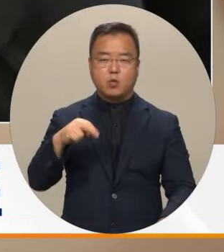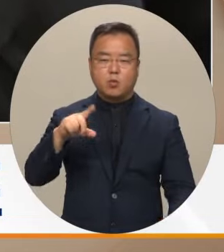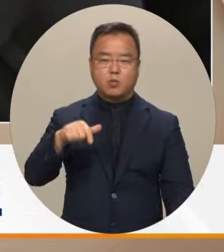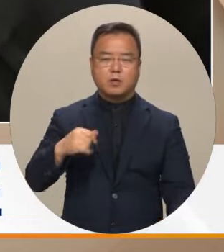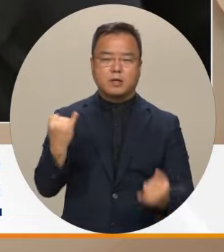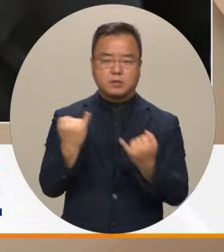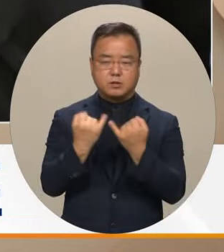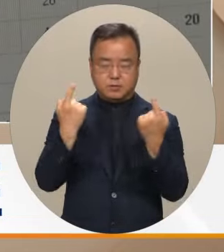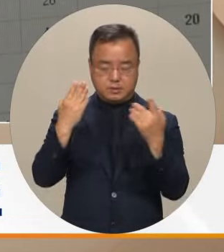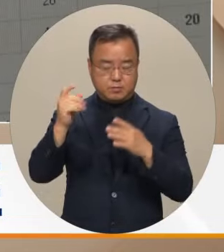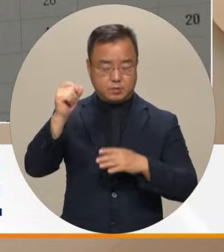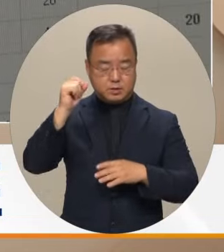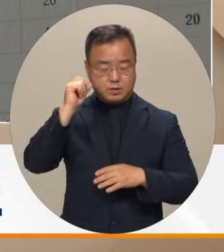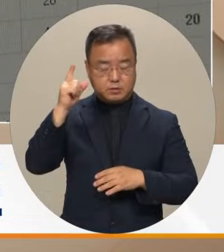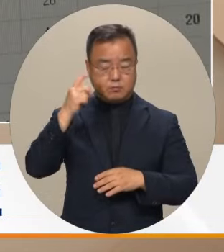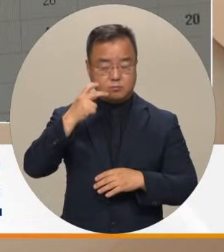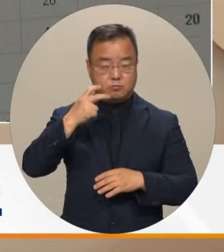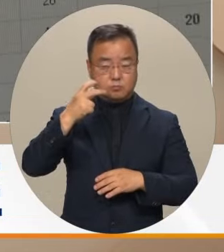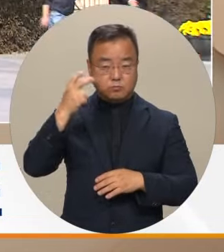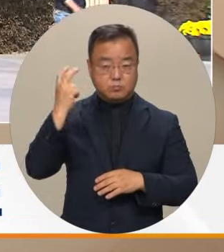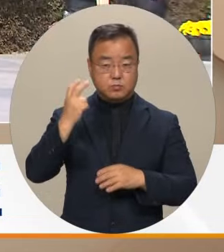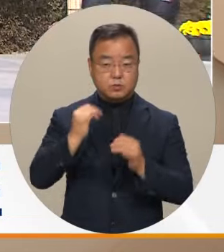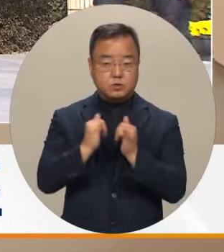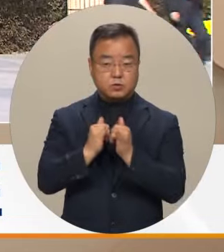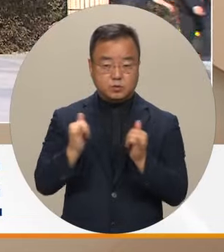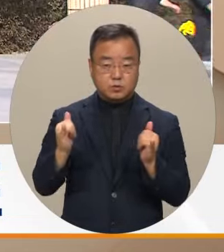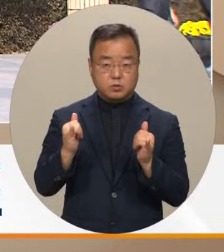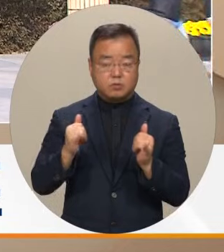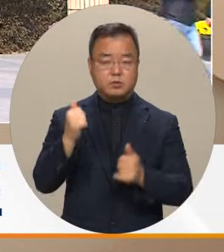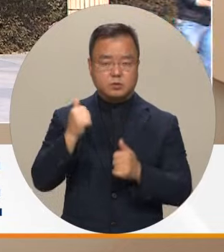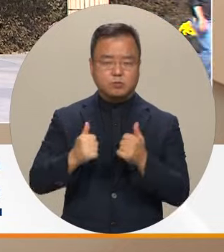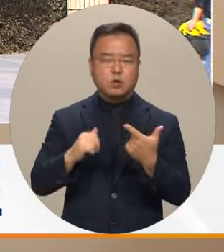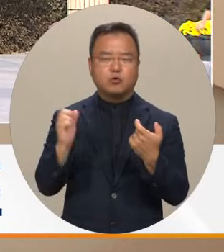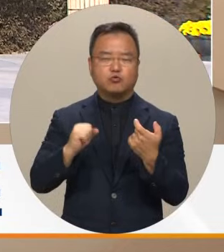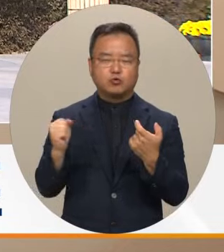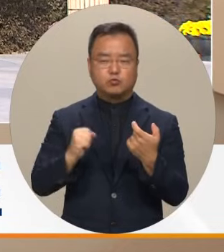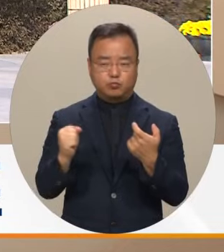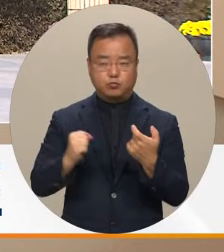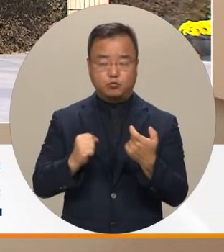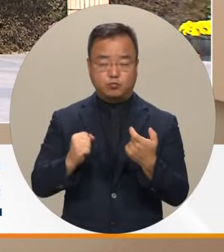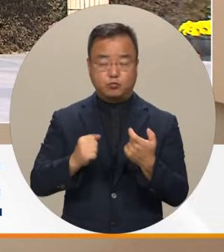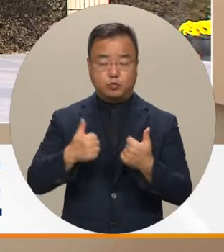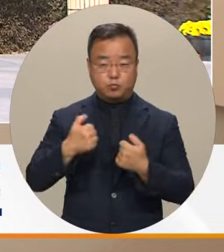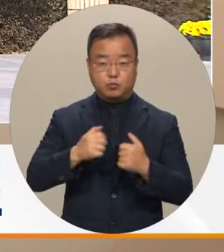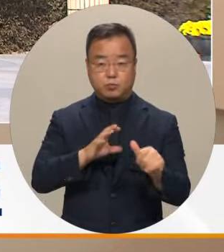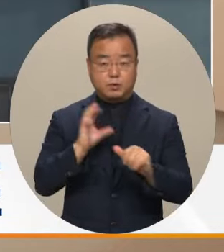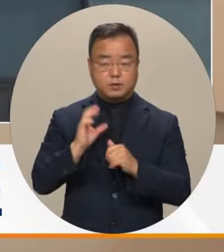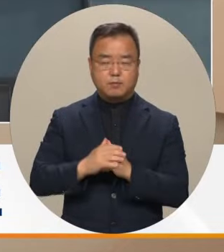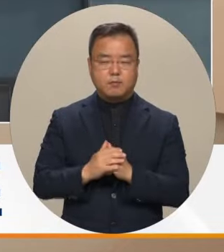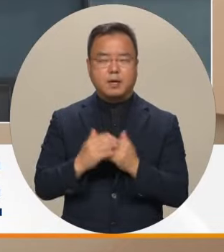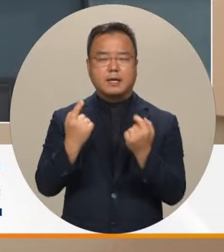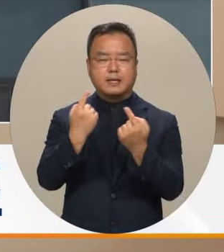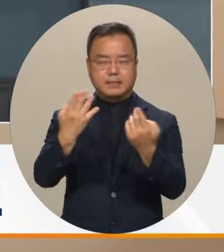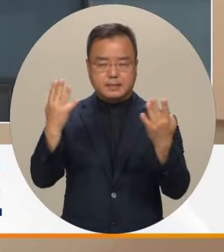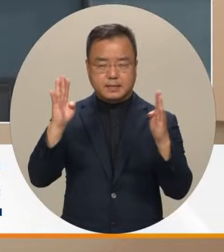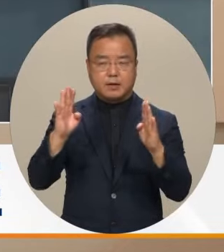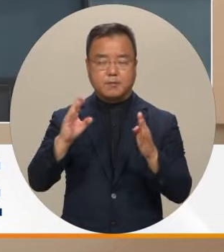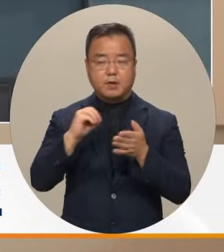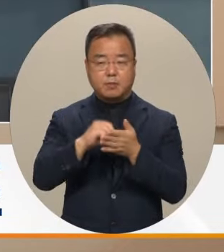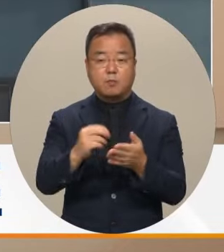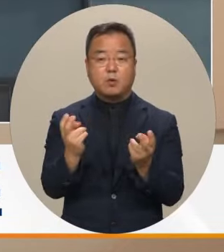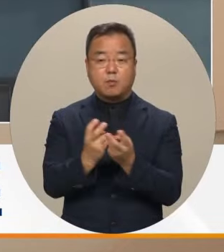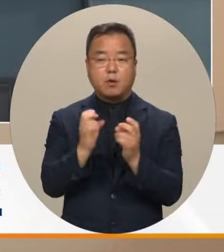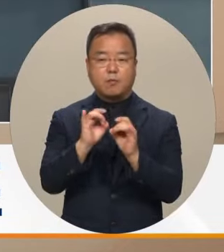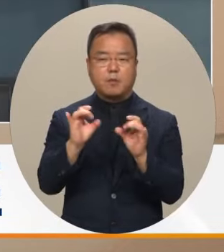창의리더 전용은 60%까지도 반영합니다 그래서 우리 학생들이 지원한 그 대학 그다음에 전형별로 그 반영비